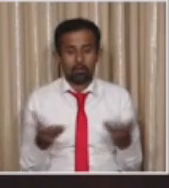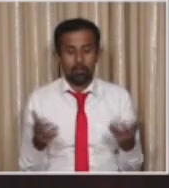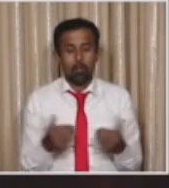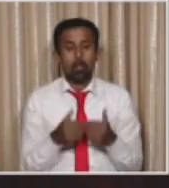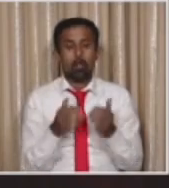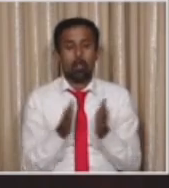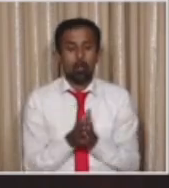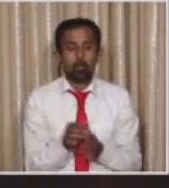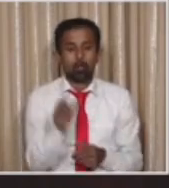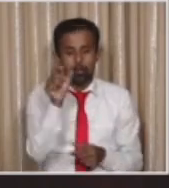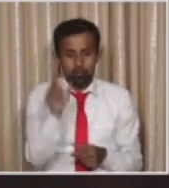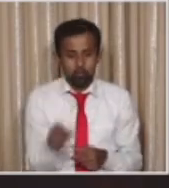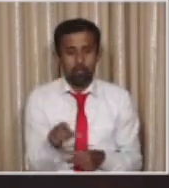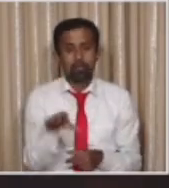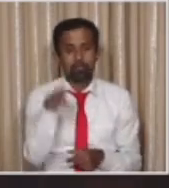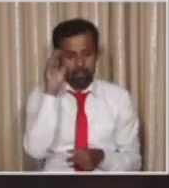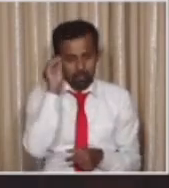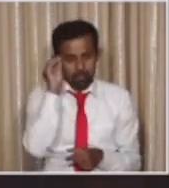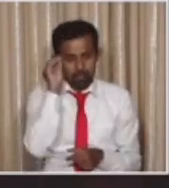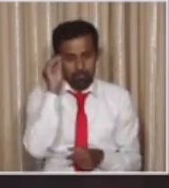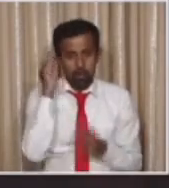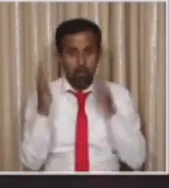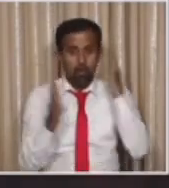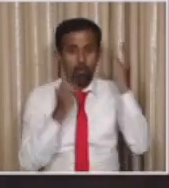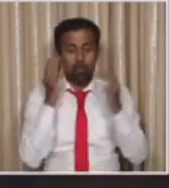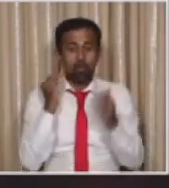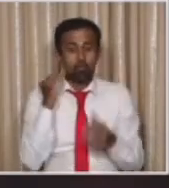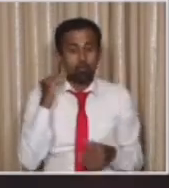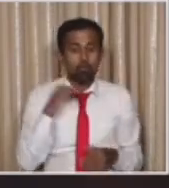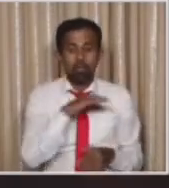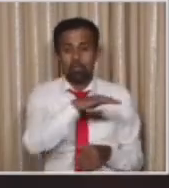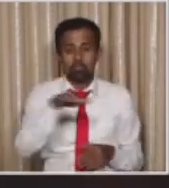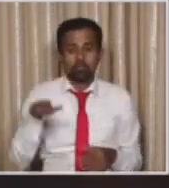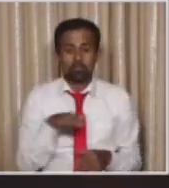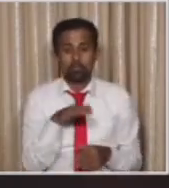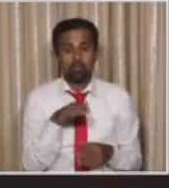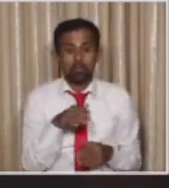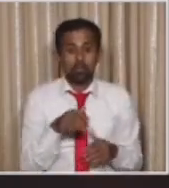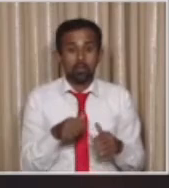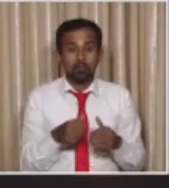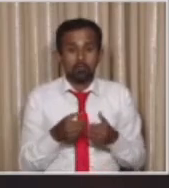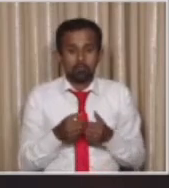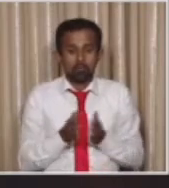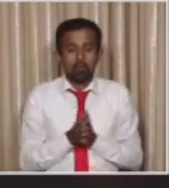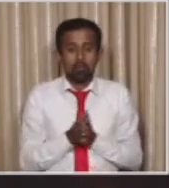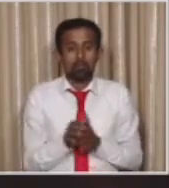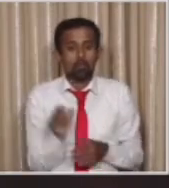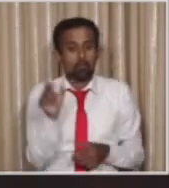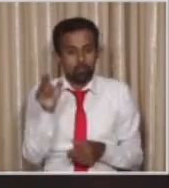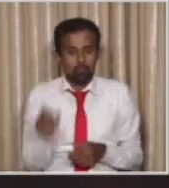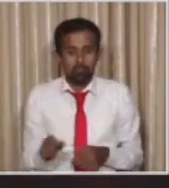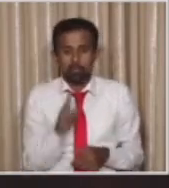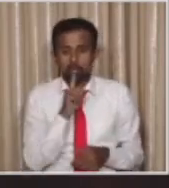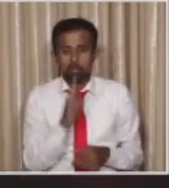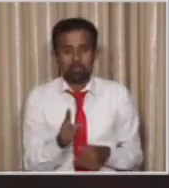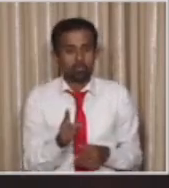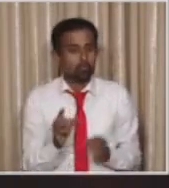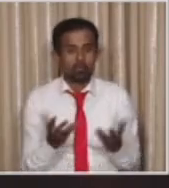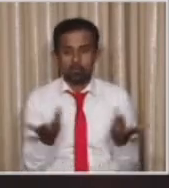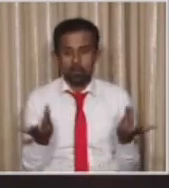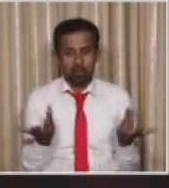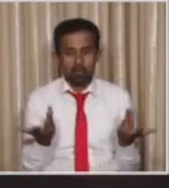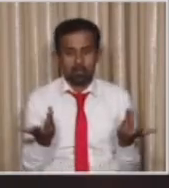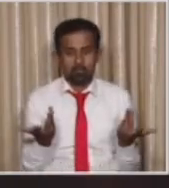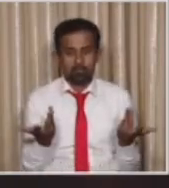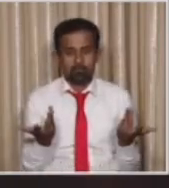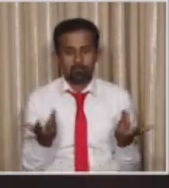ओनम केनेकुट तेरेनवा मे लोके मे मिनि समाजे निरपाक्षिक स्वाधीन मिनिस्सु किला जातियक ने